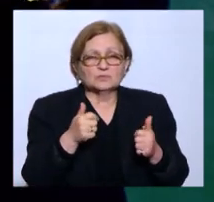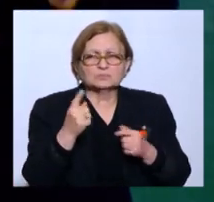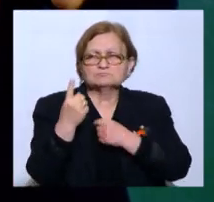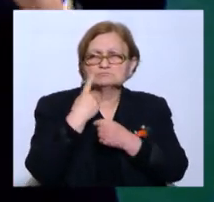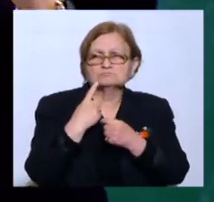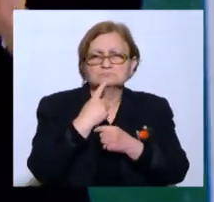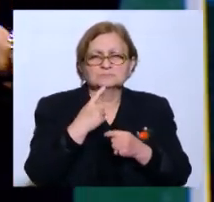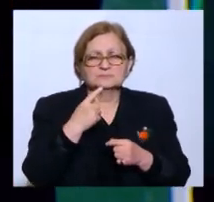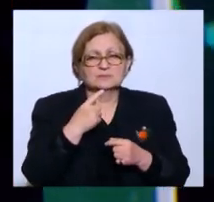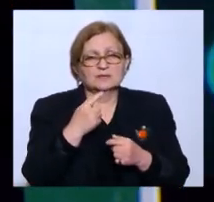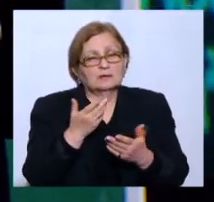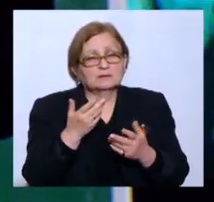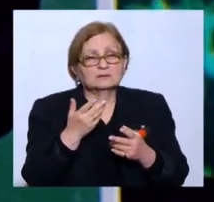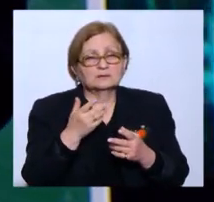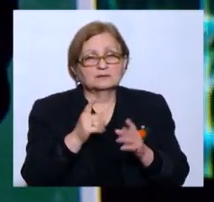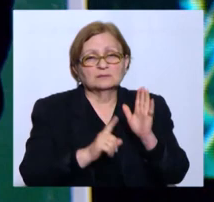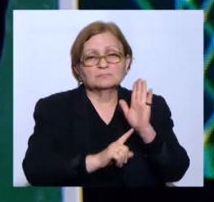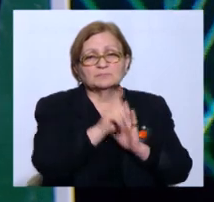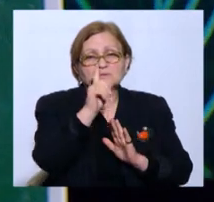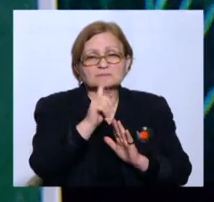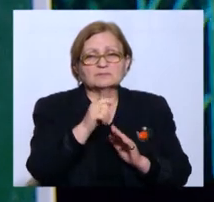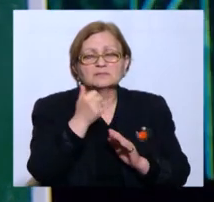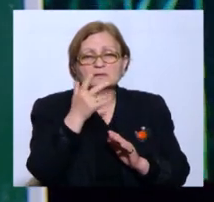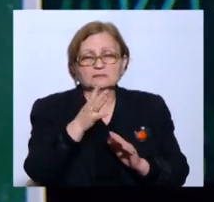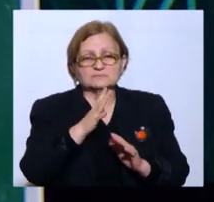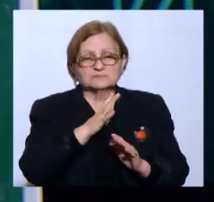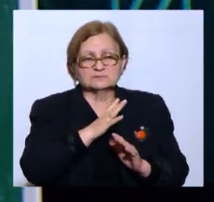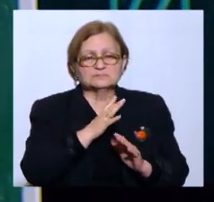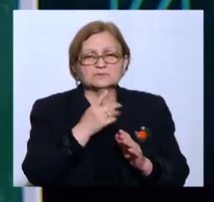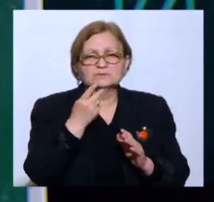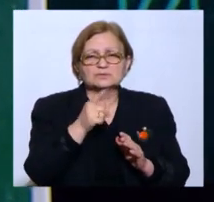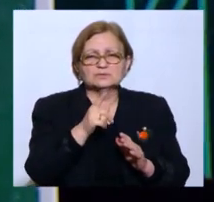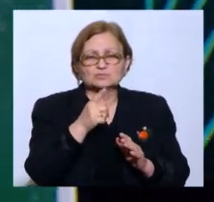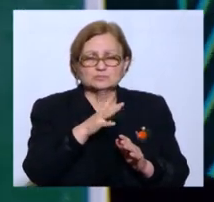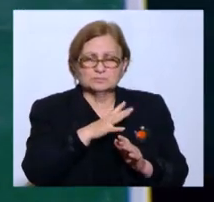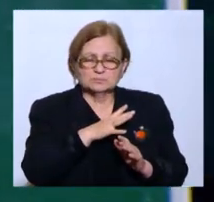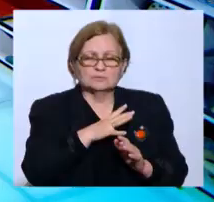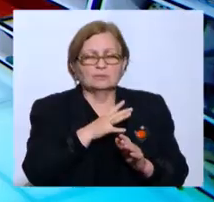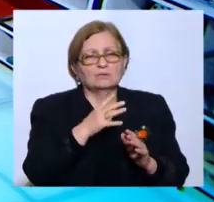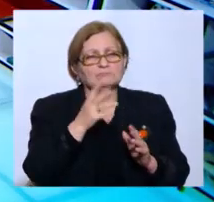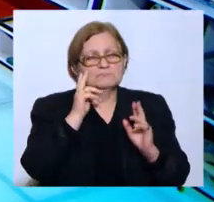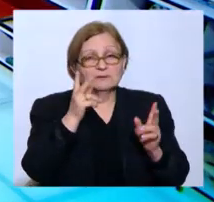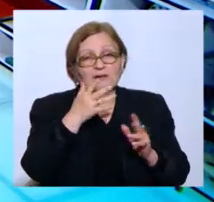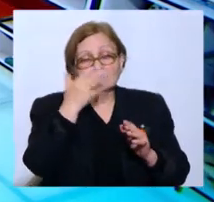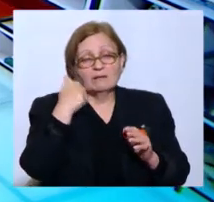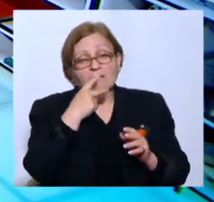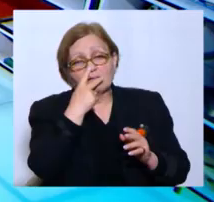არა, ინსტრუქცია ვიცით როგორია, მაგრამ პირველი რამდენი ვივარჯიშეთ, რამდენი წუთი დაგვავიწყდა. მაგრამ ჩანაწერები რომ ნახეთ, აი